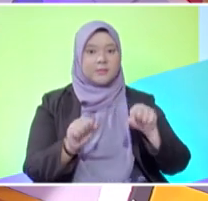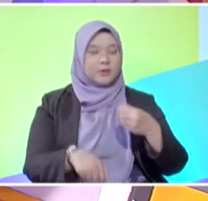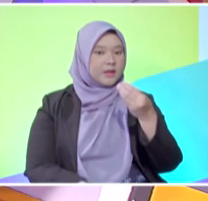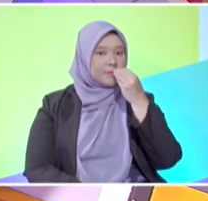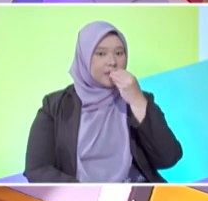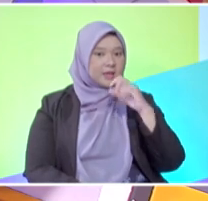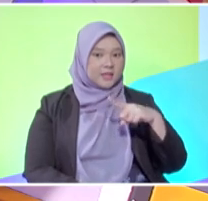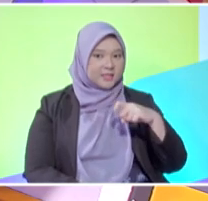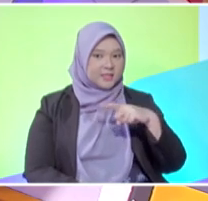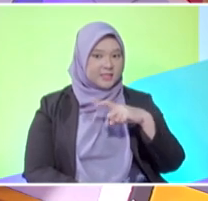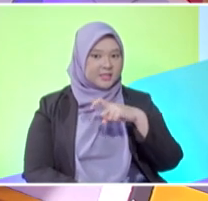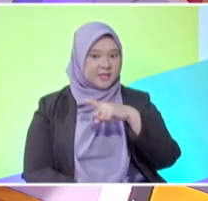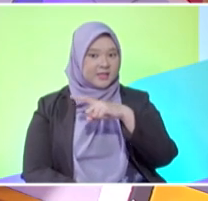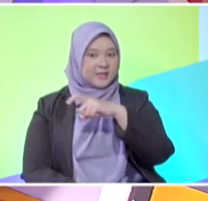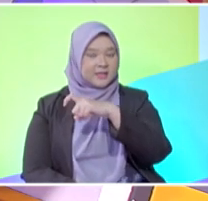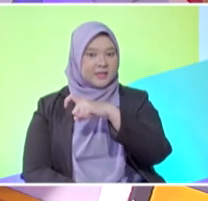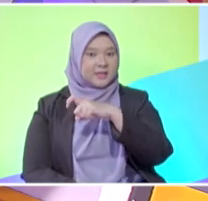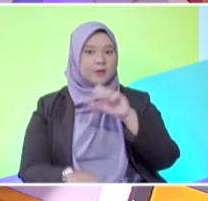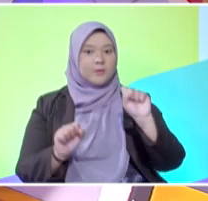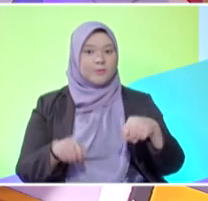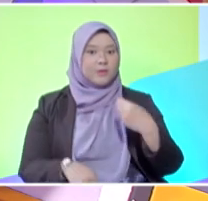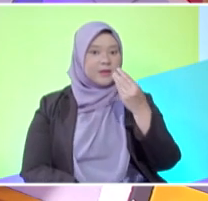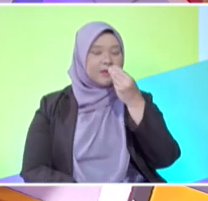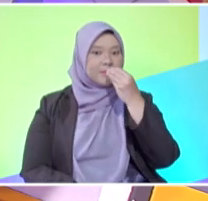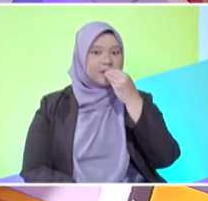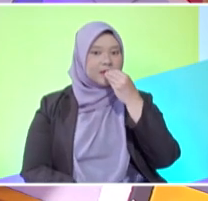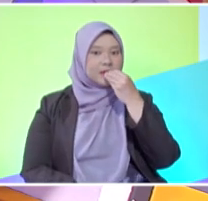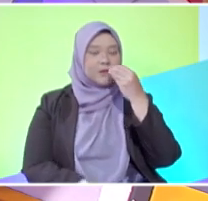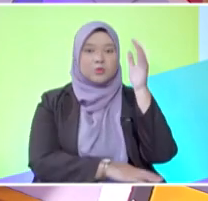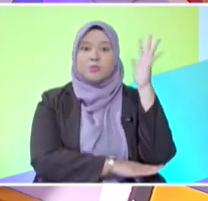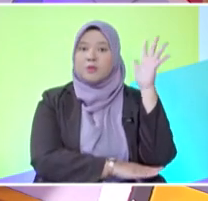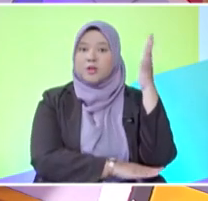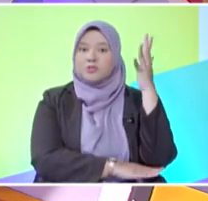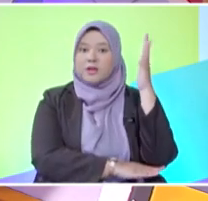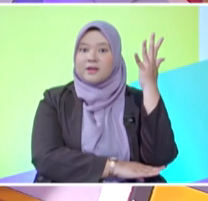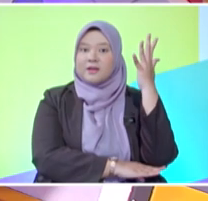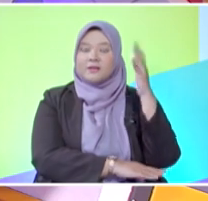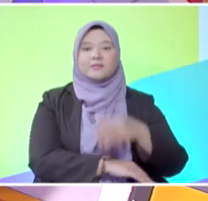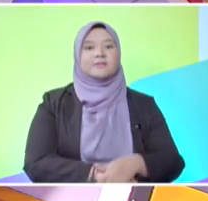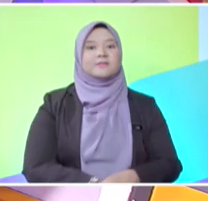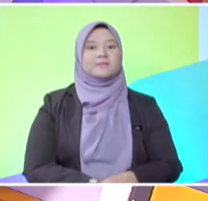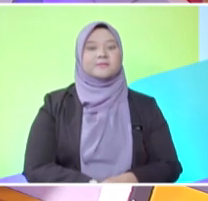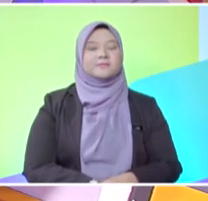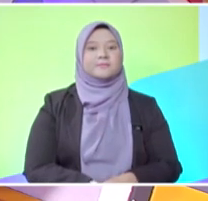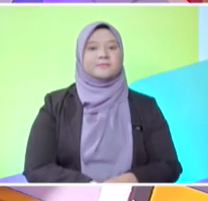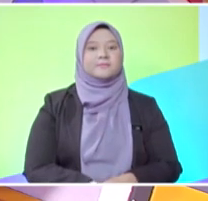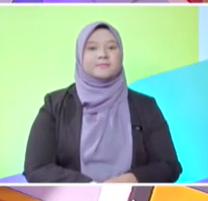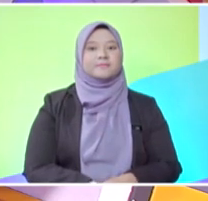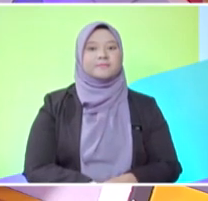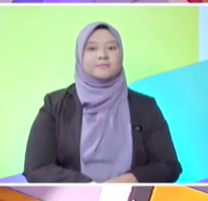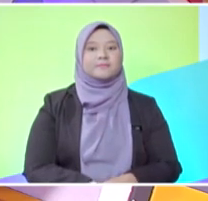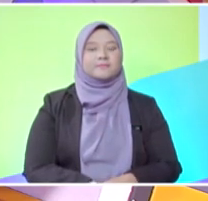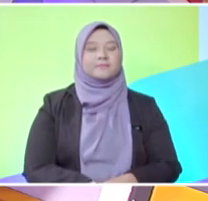cacing ayam juga dimakan dedak ataupun biji contoh yang pertama